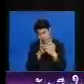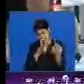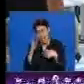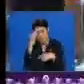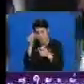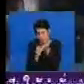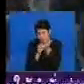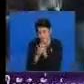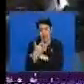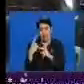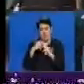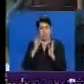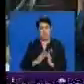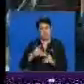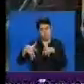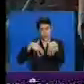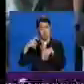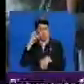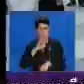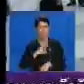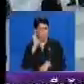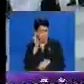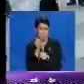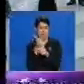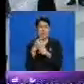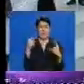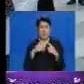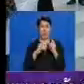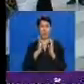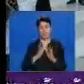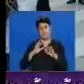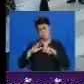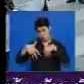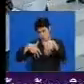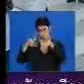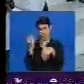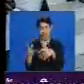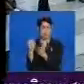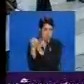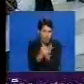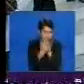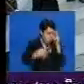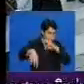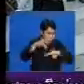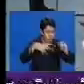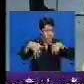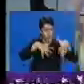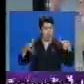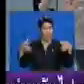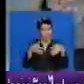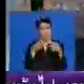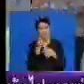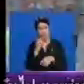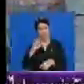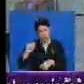ให้เกิดผลต่อความเชื่อมั่นของประชาชนเน้นขยายบทบาทของภาคประชาชนประชาสังคมองค์กรปกครองส่วน